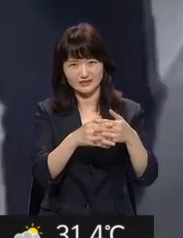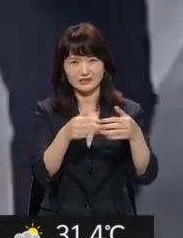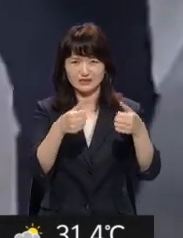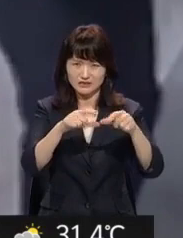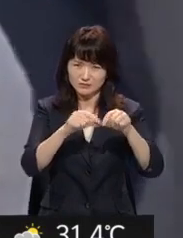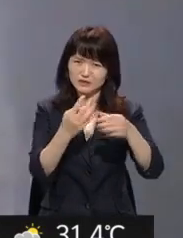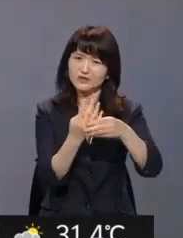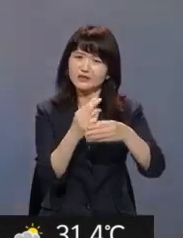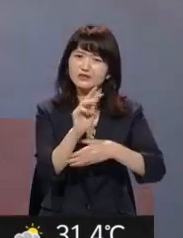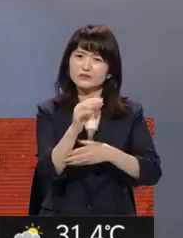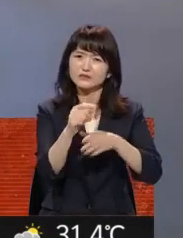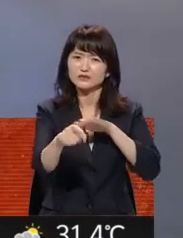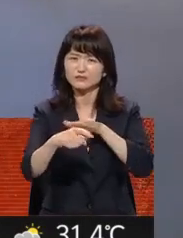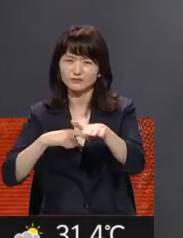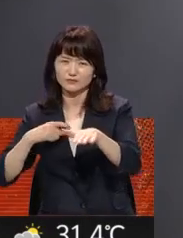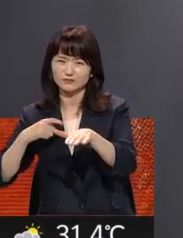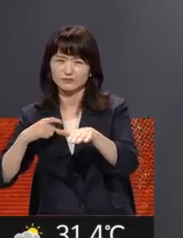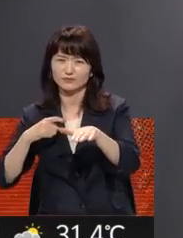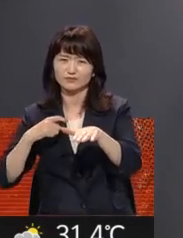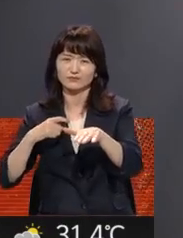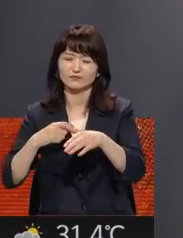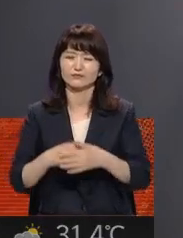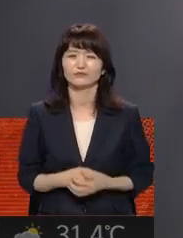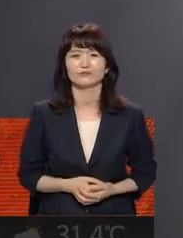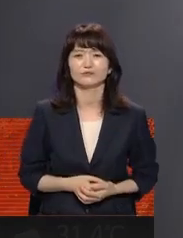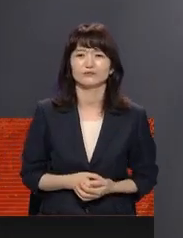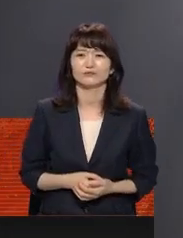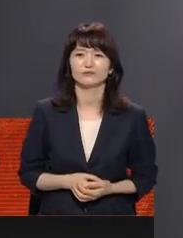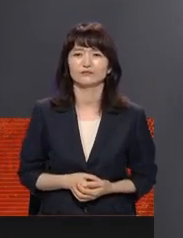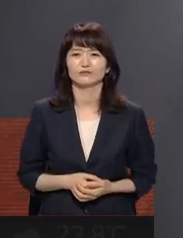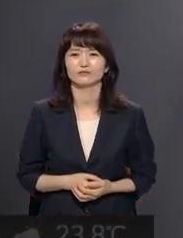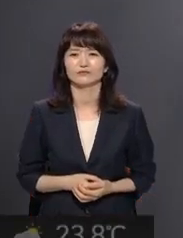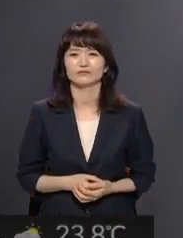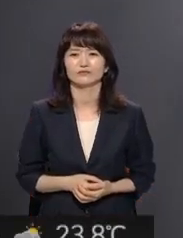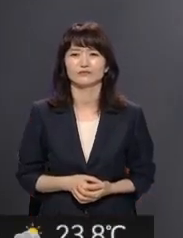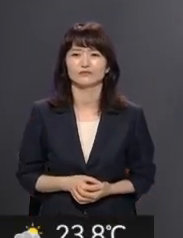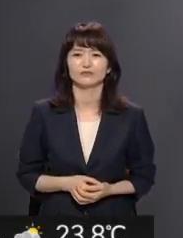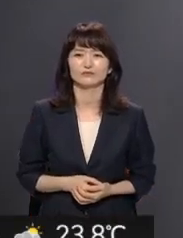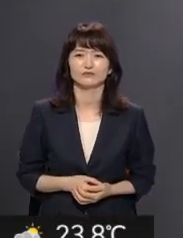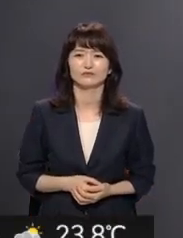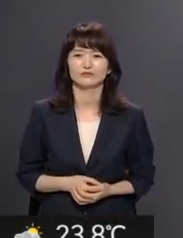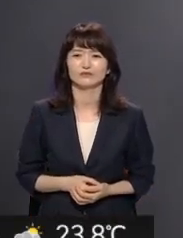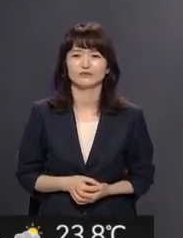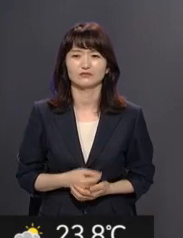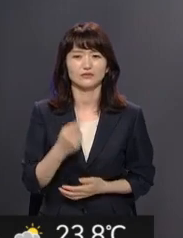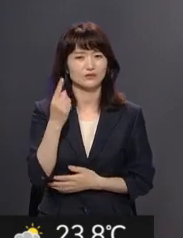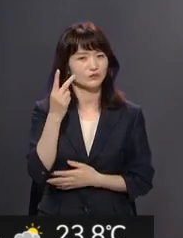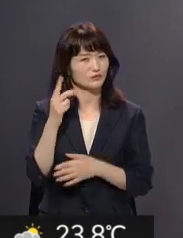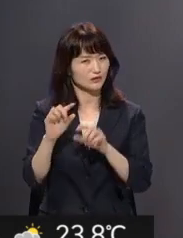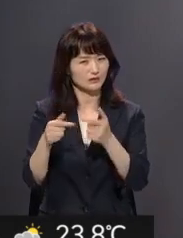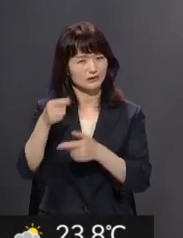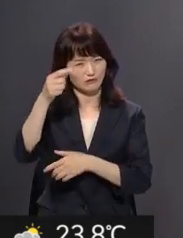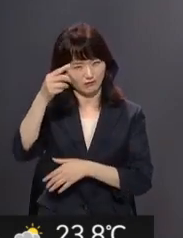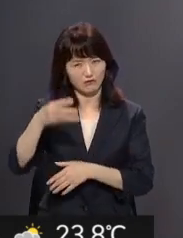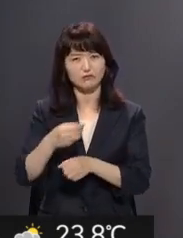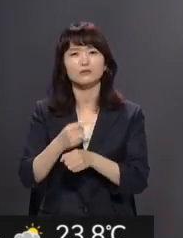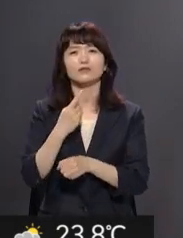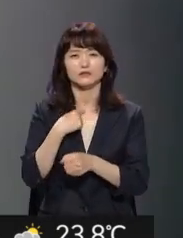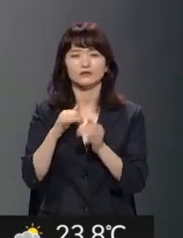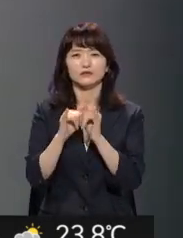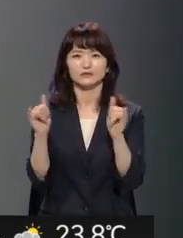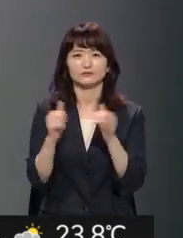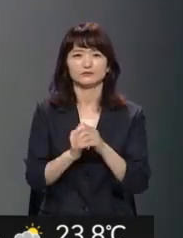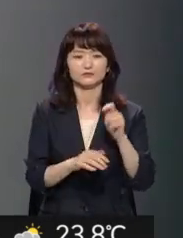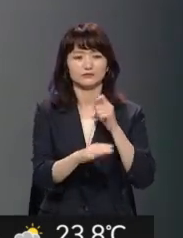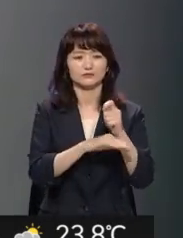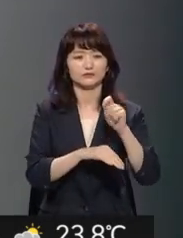그리고 현금 30만 원 도둑질을 했대. 세상에, 와, 이거 완전 선수예요, 선수. 한두 번 해본 솜씨 자체가 아니네요. 지금 조수석에